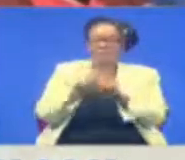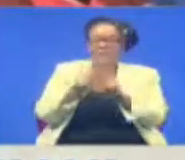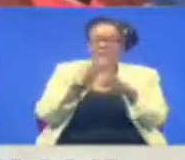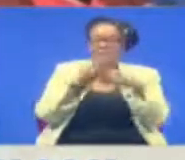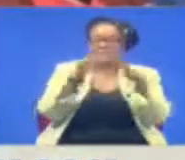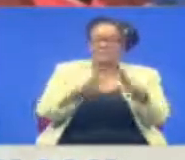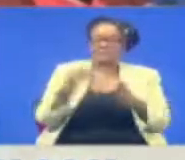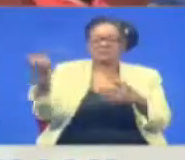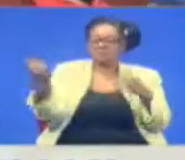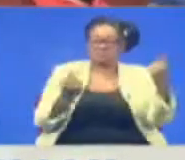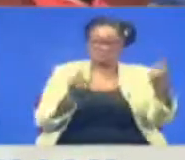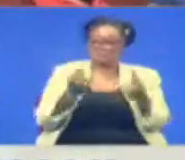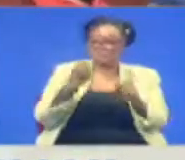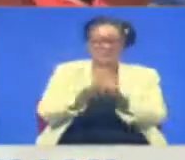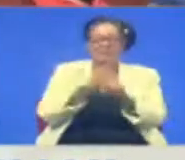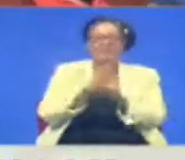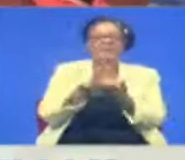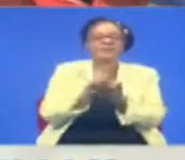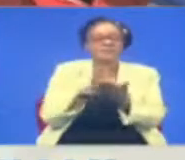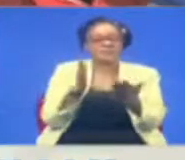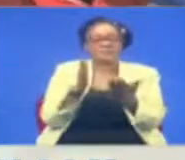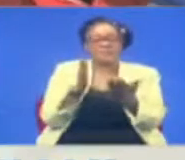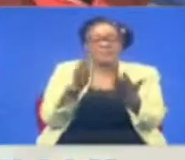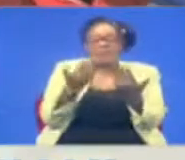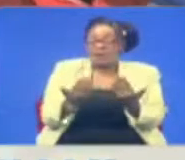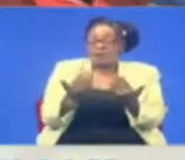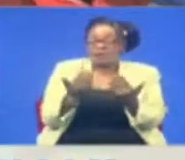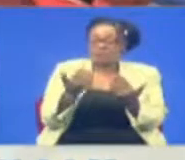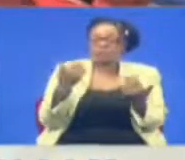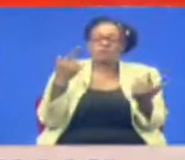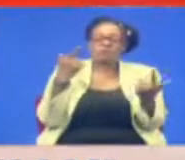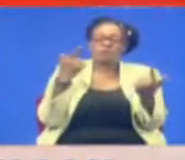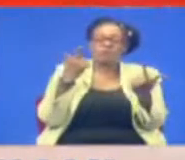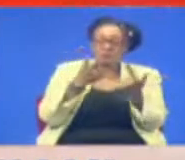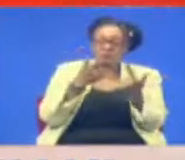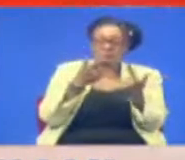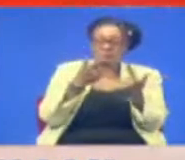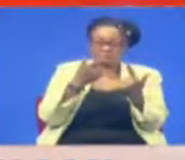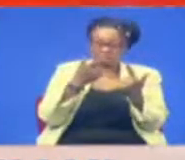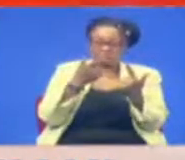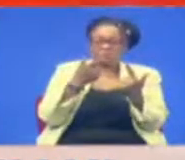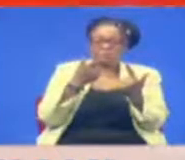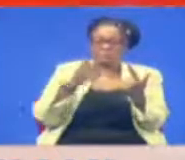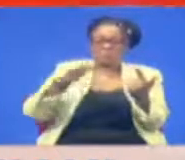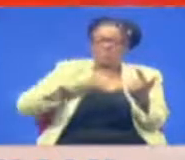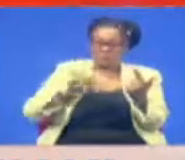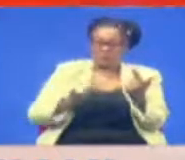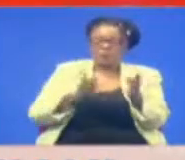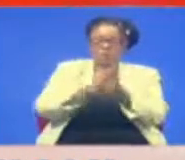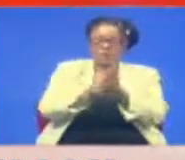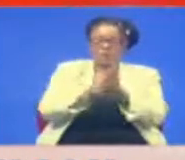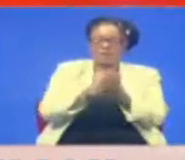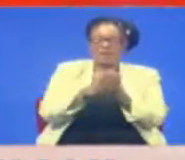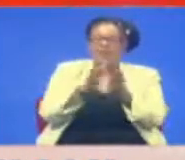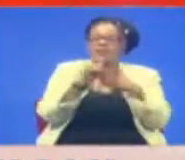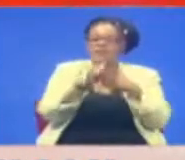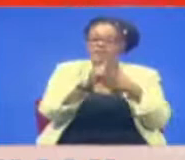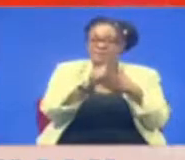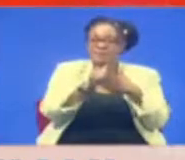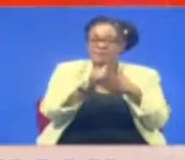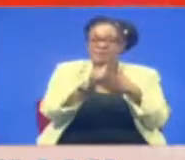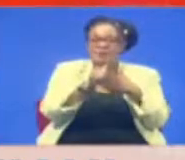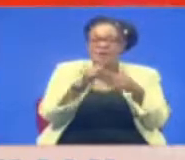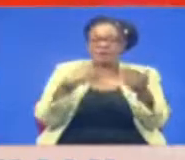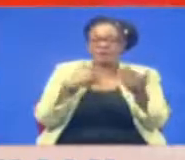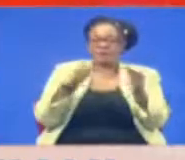kutoka sekta tofauti. Kauli mbiu ya mwaka huu ilikuwa ni wanawake na uongozi na usawa katika kukuamua dunia